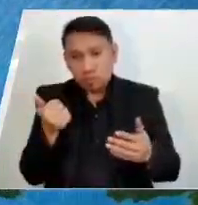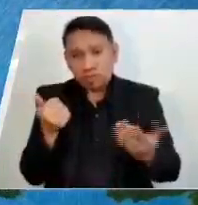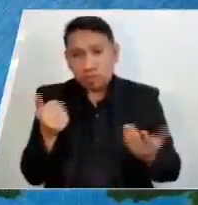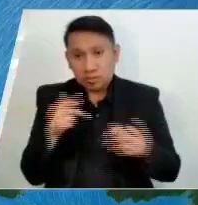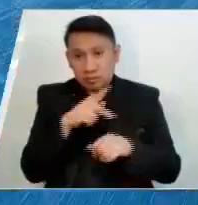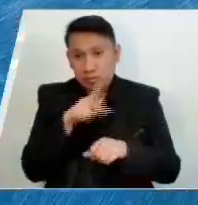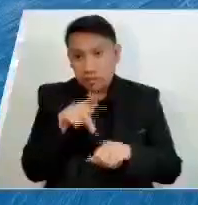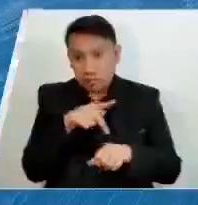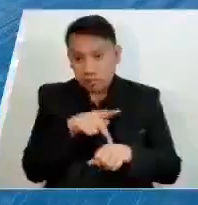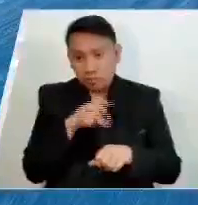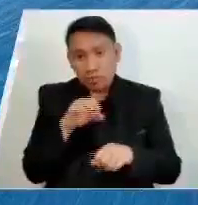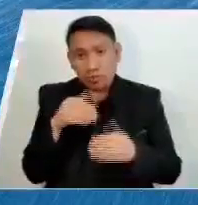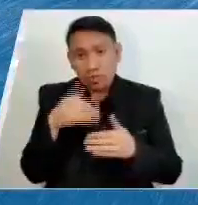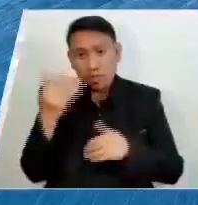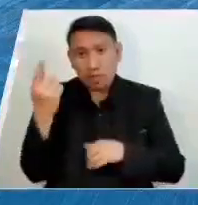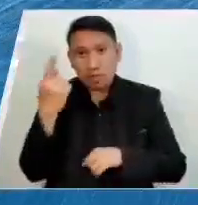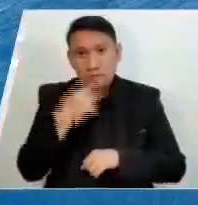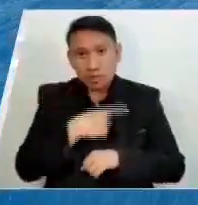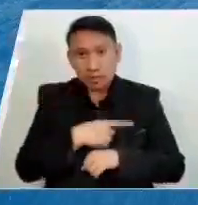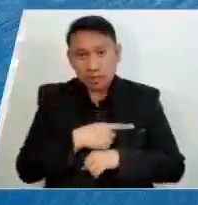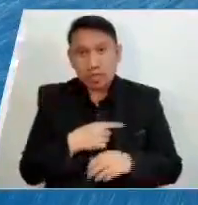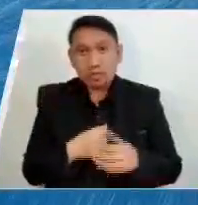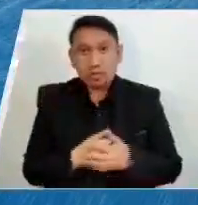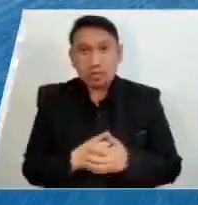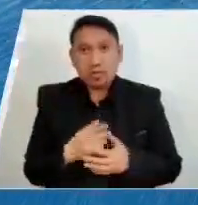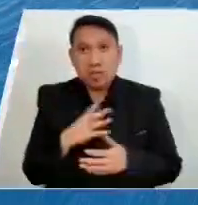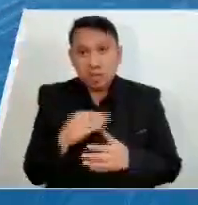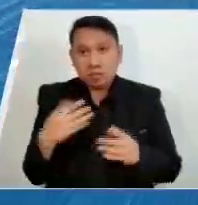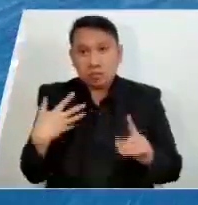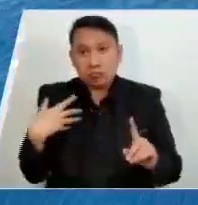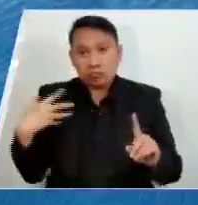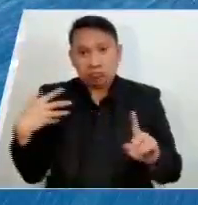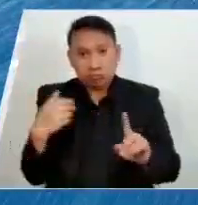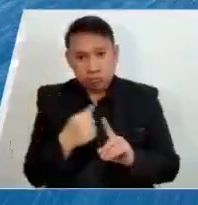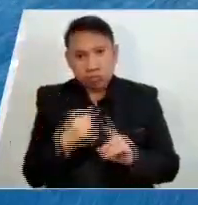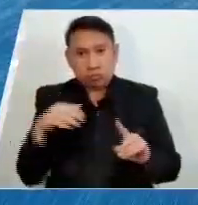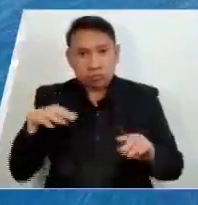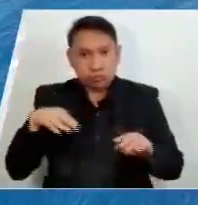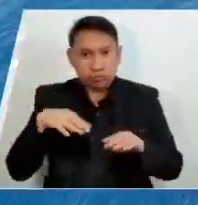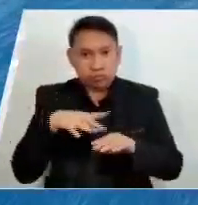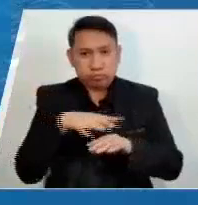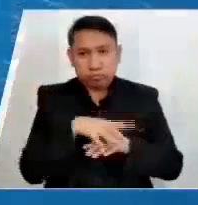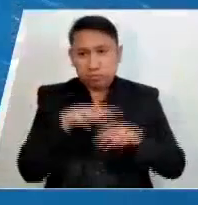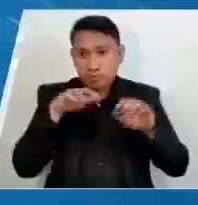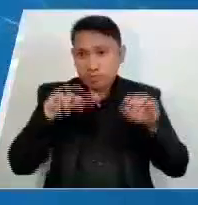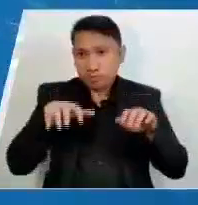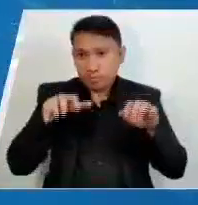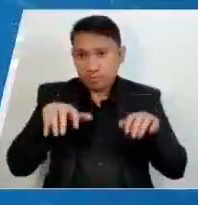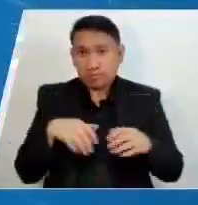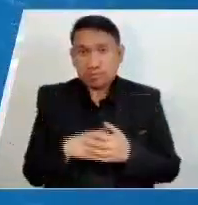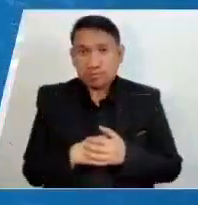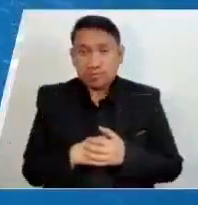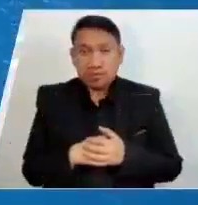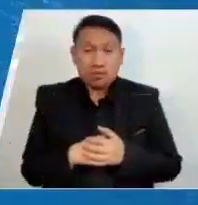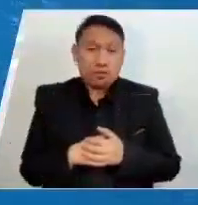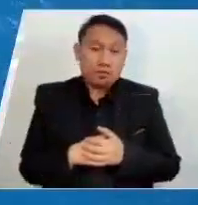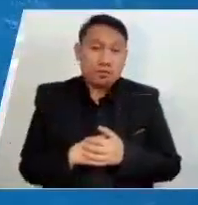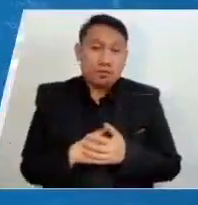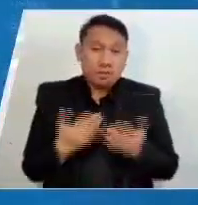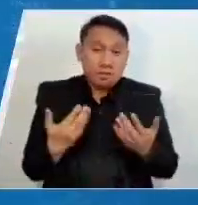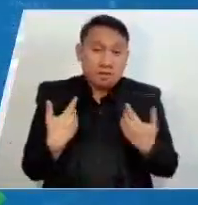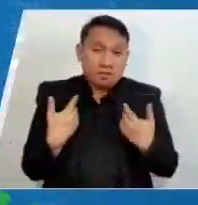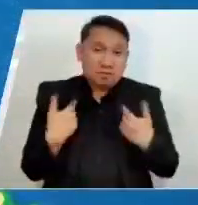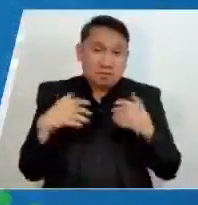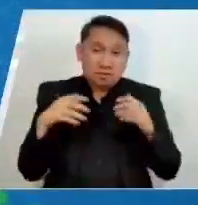Sa ngayon, magpapaalan pa rin ang nasabing LPA kasabay ng shear line at hanging amihan. Base sa datos ng Metro Weather, may pag-ulan sa